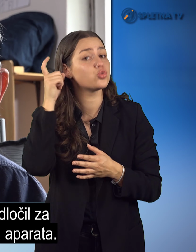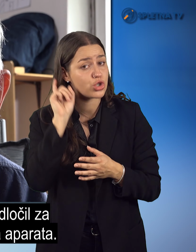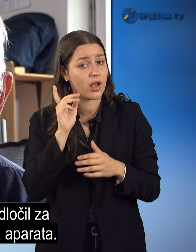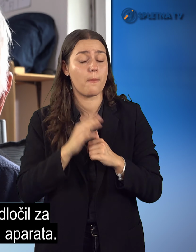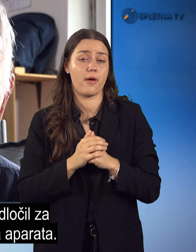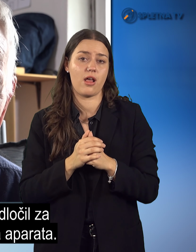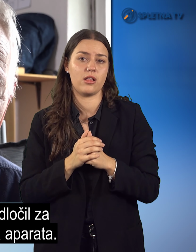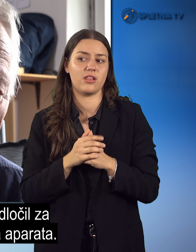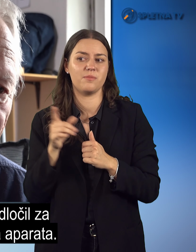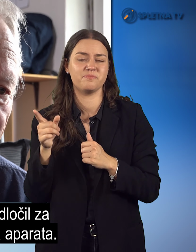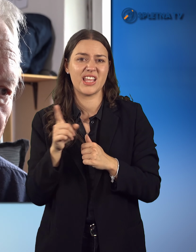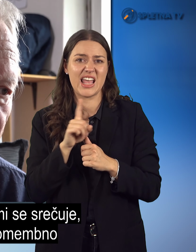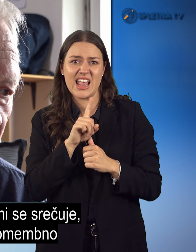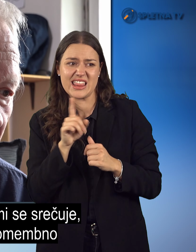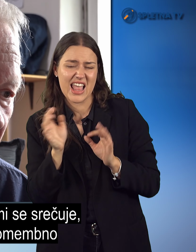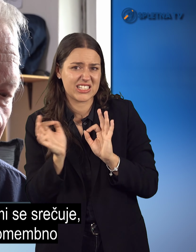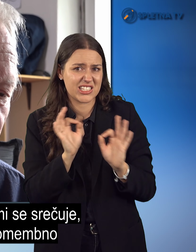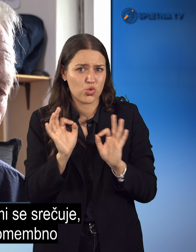aparata.